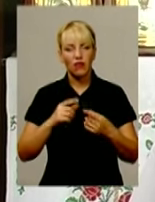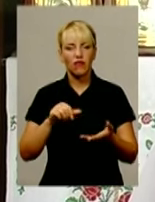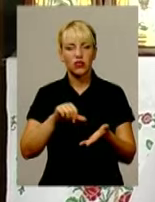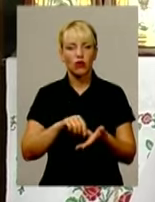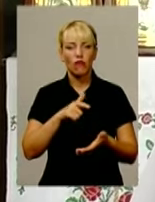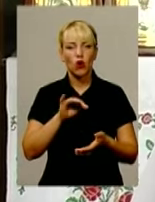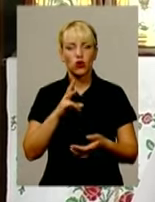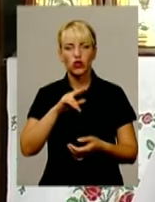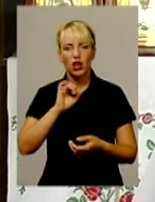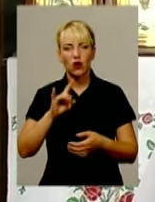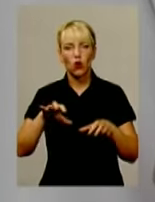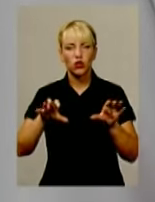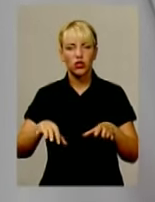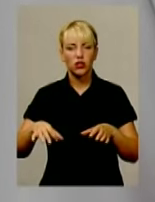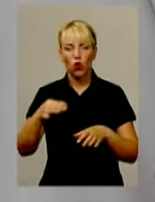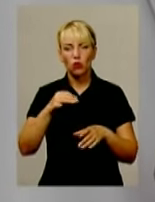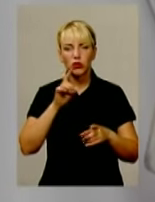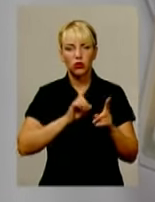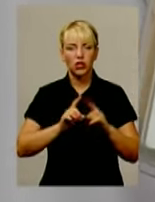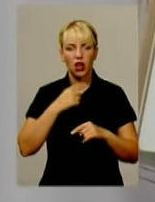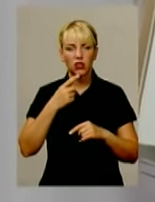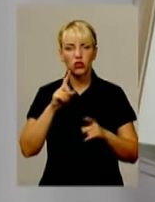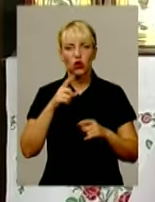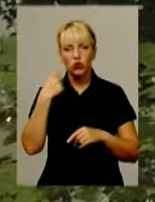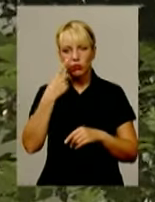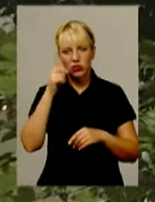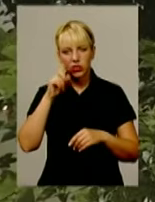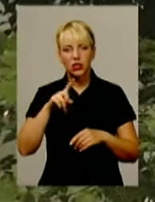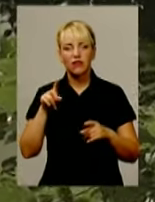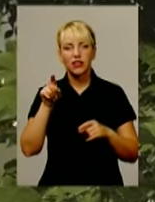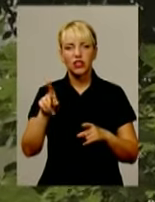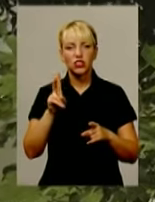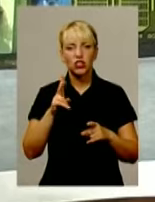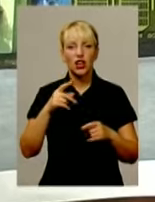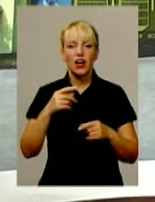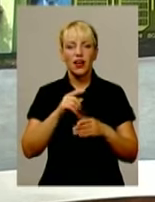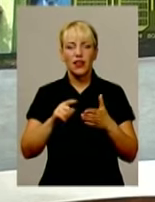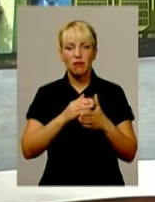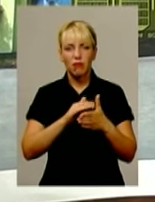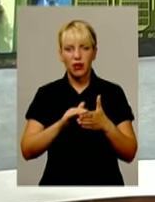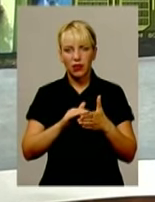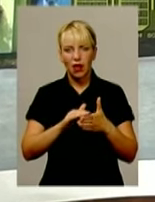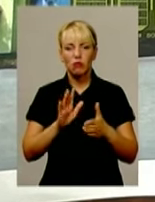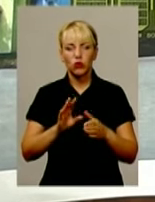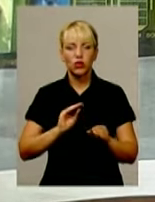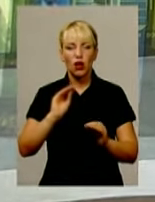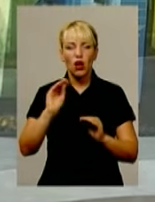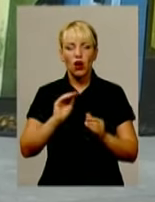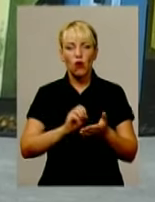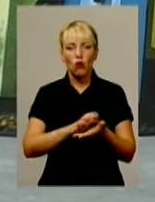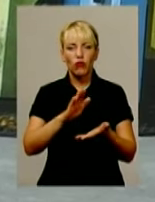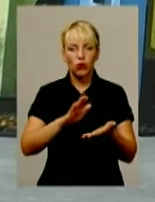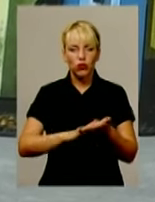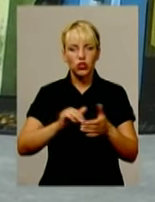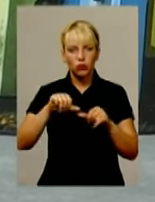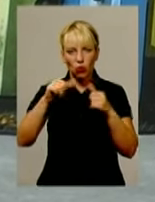Іван Гончар, очільник обласної ради. Каже, особисто знав тих, чиї імена тепер увіковічить монумент. Він поєднає героїв Небесної